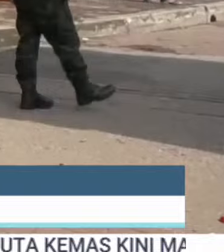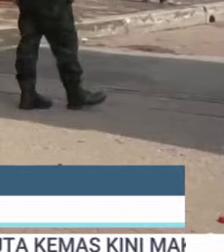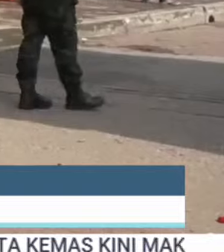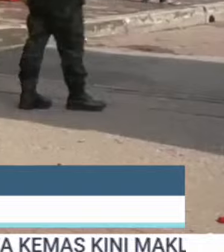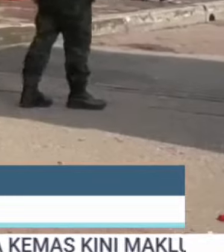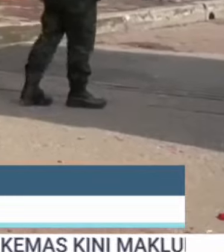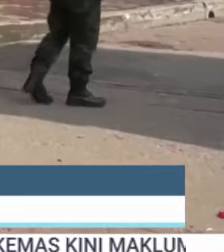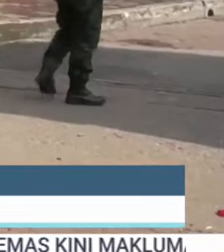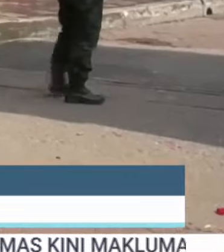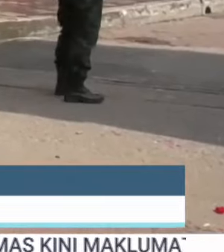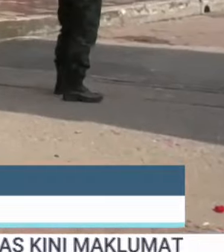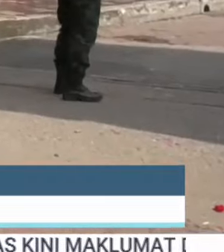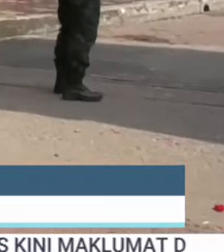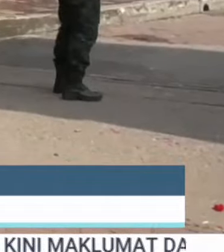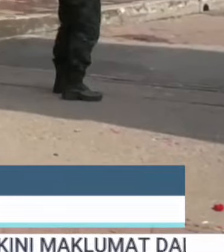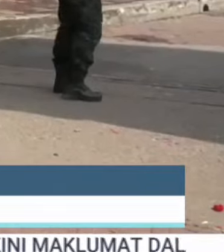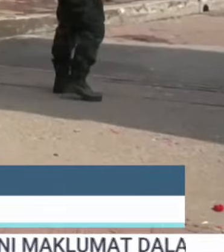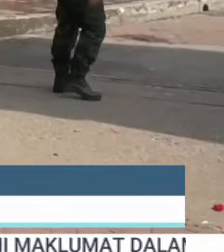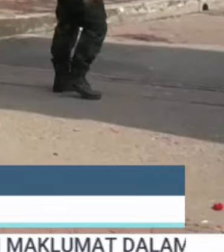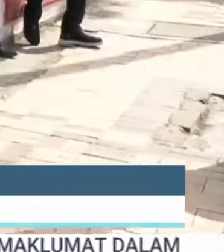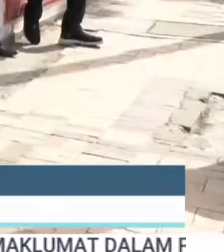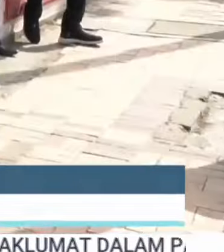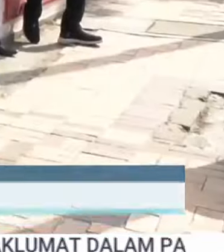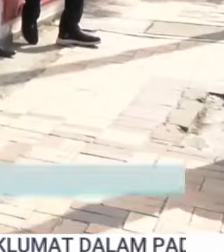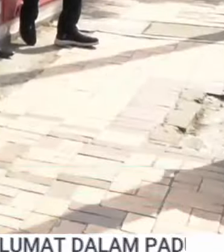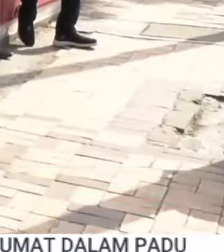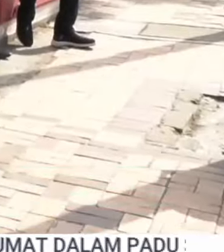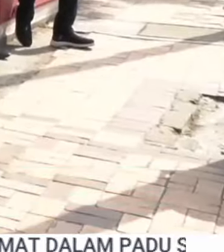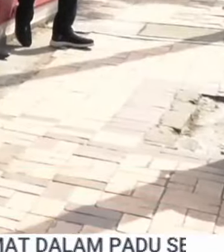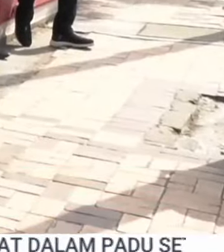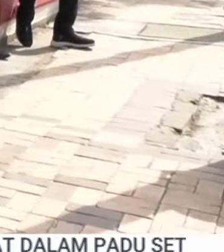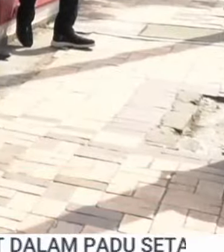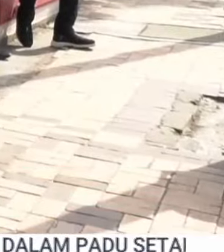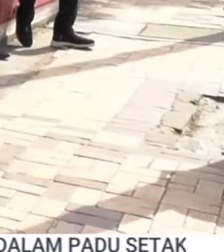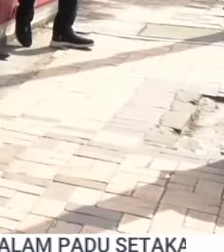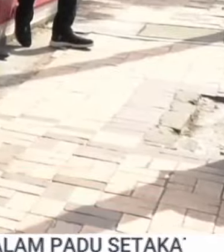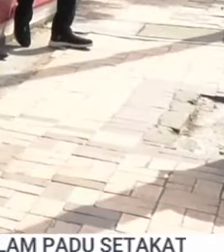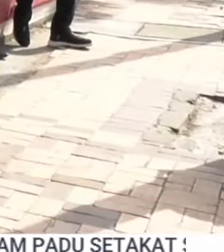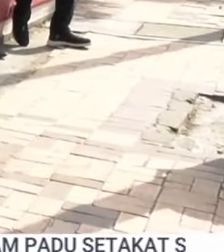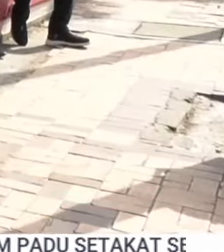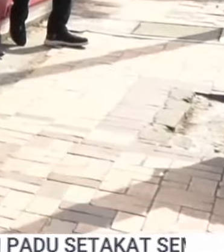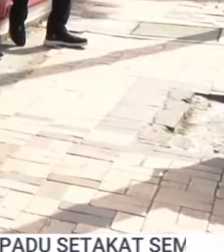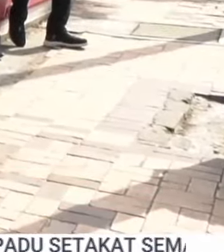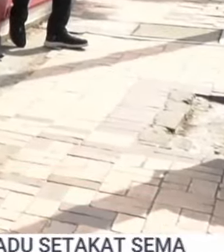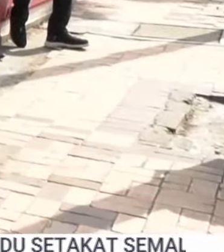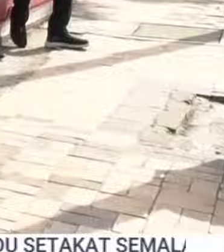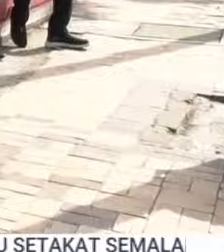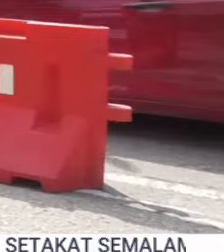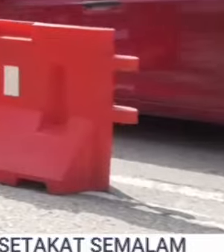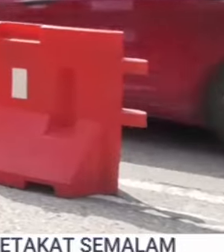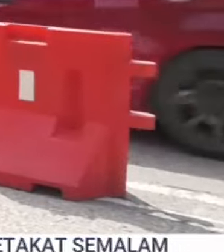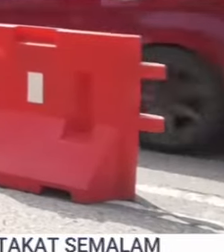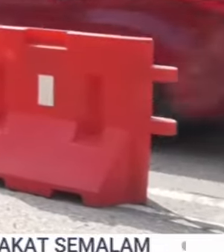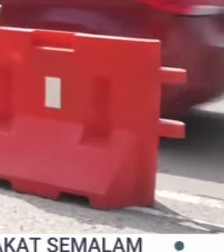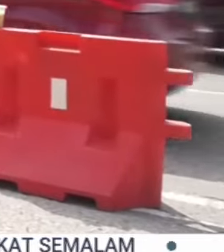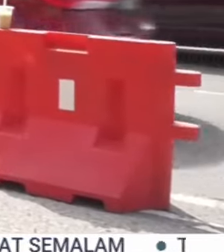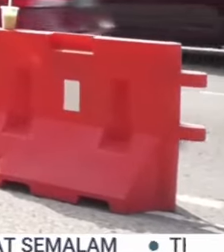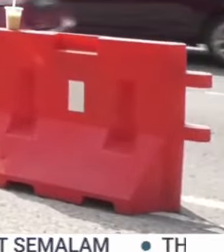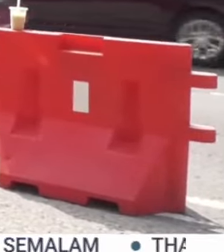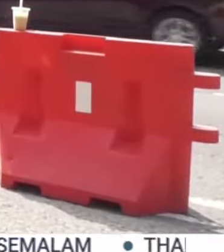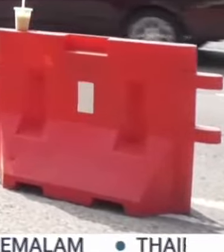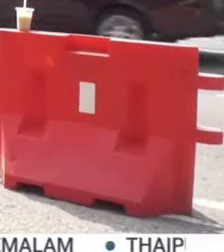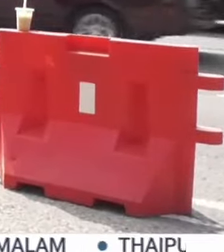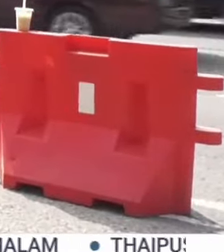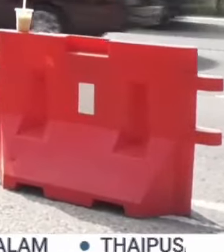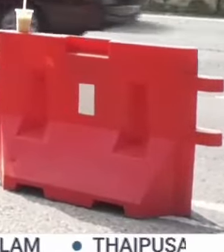keselamatan di sekitar batu k sepanjang perayaan berlangsung isnin lalu ketua polis Selangor Datuk Husin Omar Khan memaklumkan sebanyak tuuh